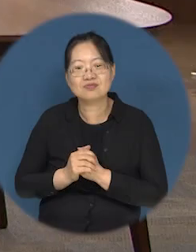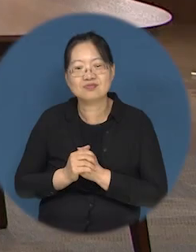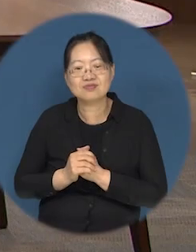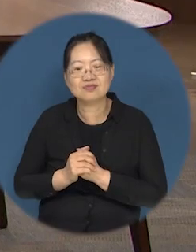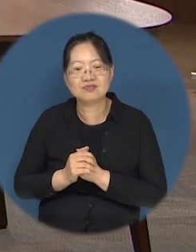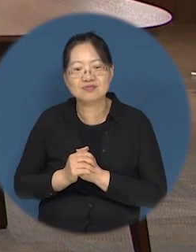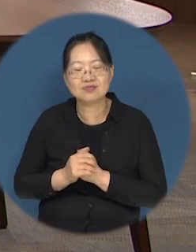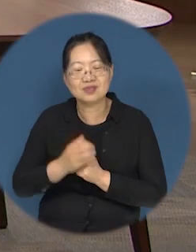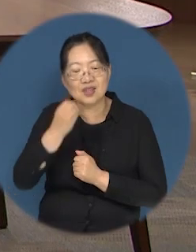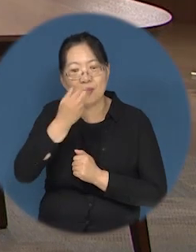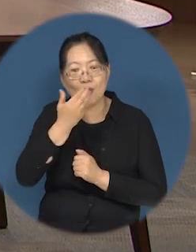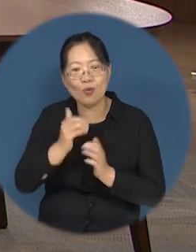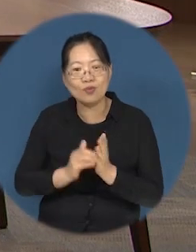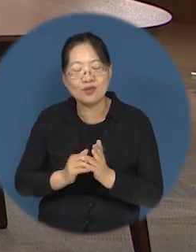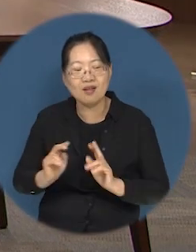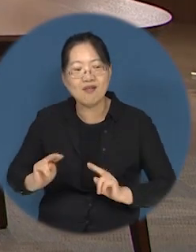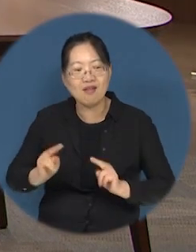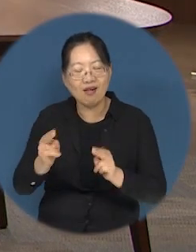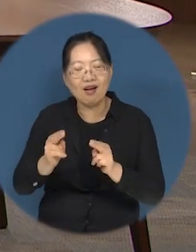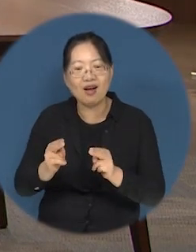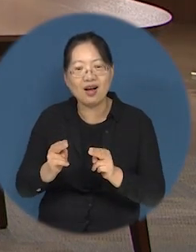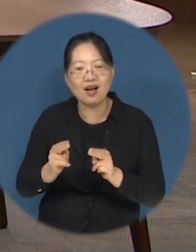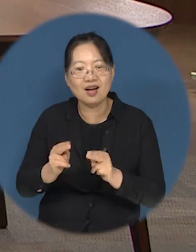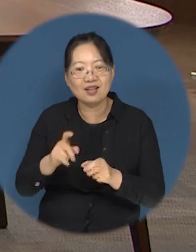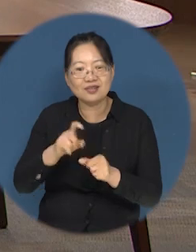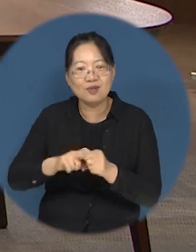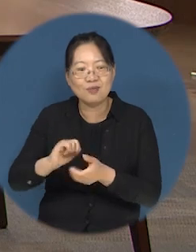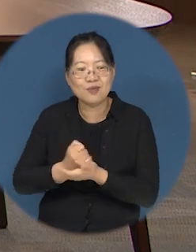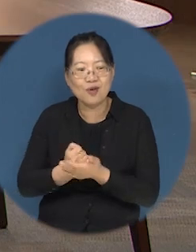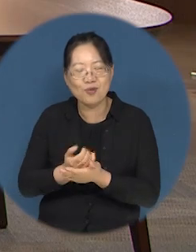아주 뭐 이상한 걸 먹었는데 무슨 튀김에 무슨 떡볶이 먹고서